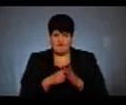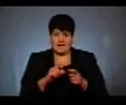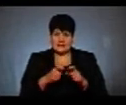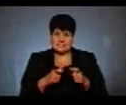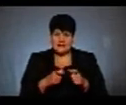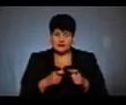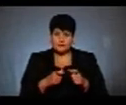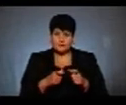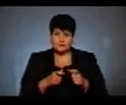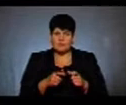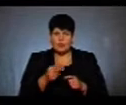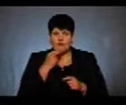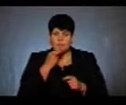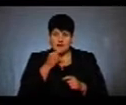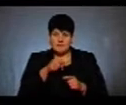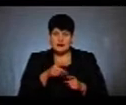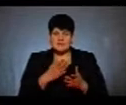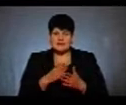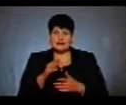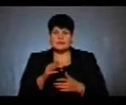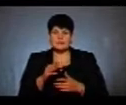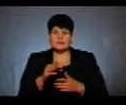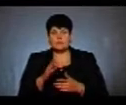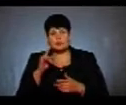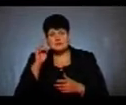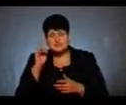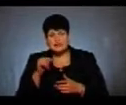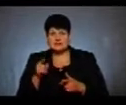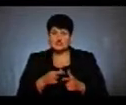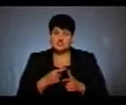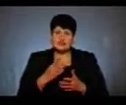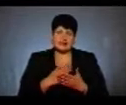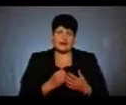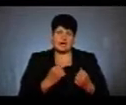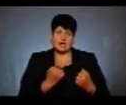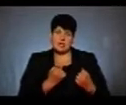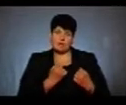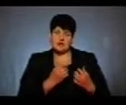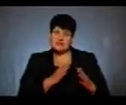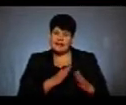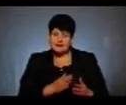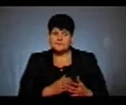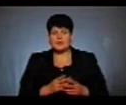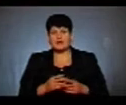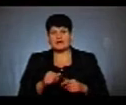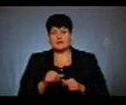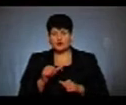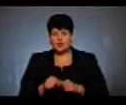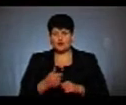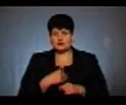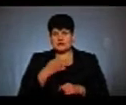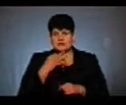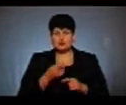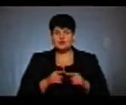тому що в приманці ті є тетрациклін. І будемо знати, чи є імунітет. Отак, що і до того я скажу, що цю кампанію